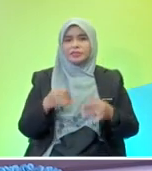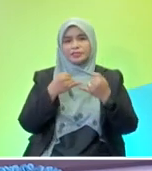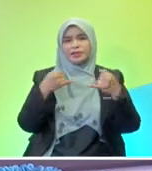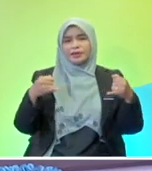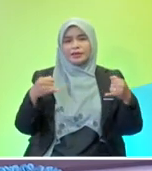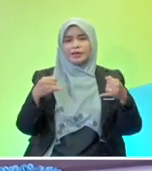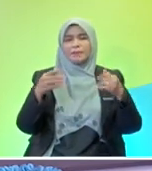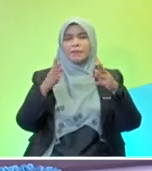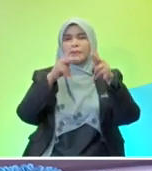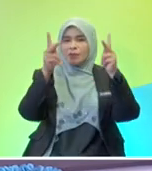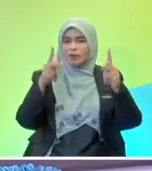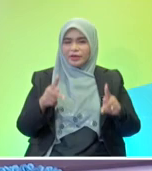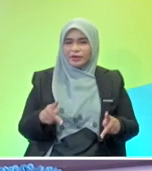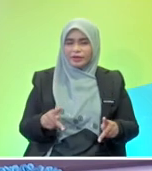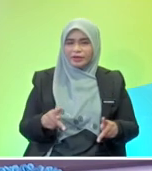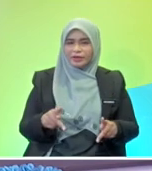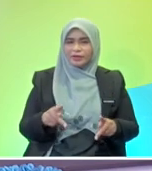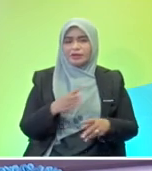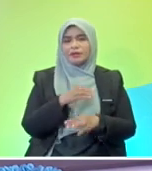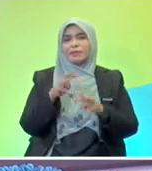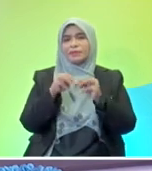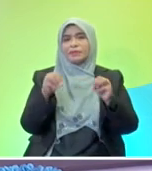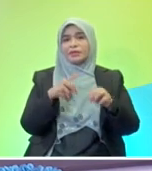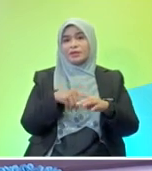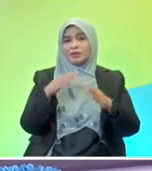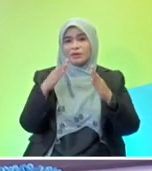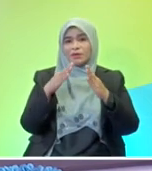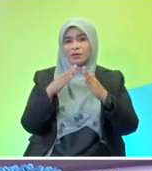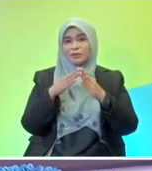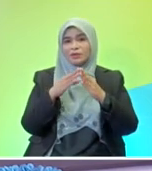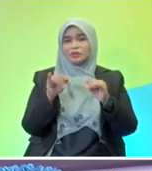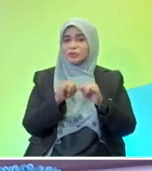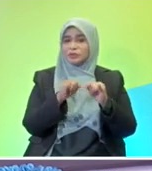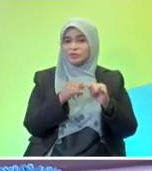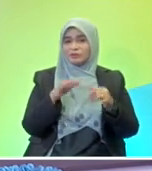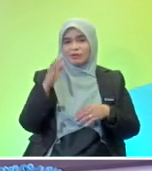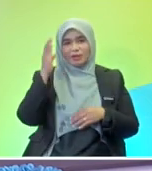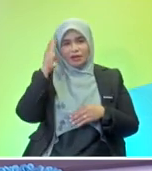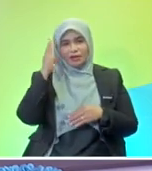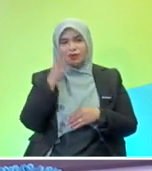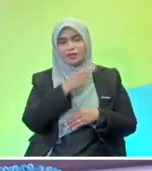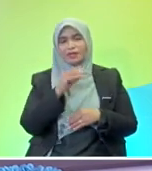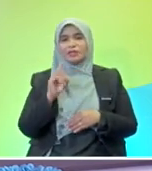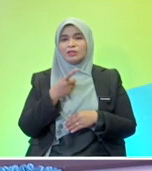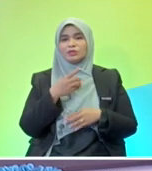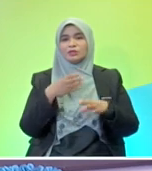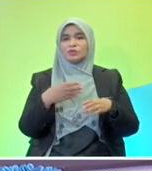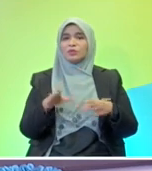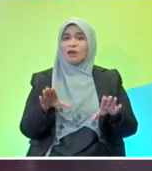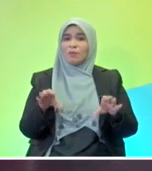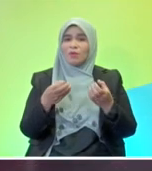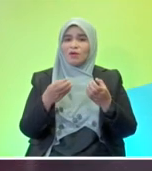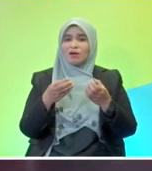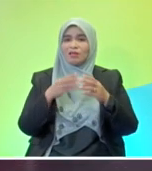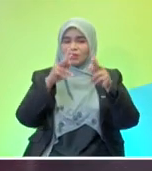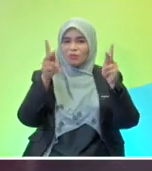jenis-jenis boneka, murid-murid yang di rumah pun dah tahu dan kita dah pun menghasilkan boneka senduk, boneka